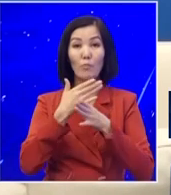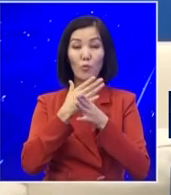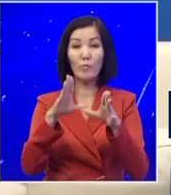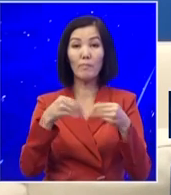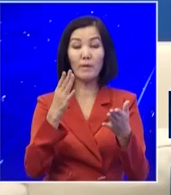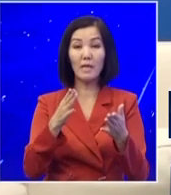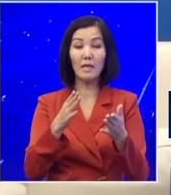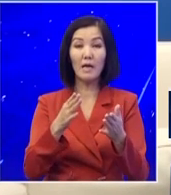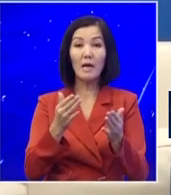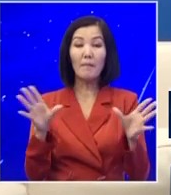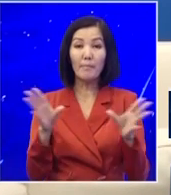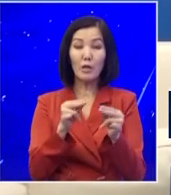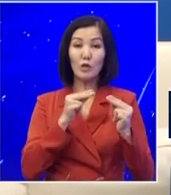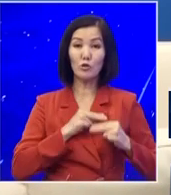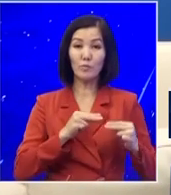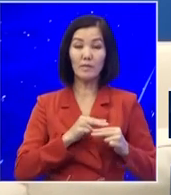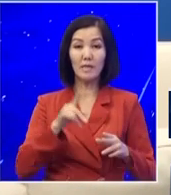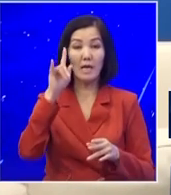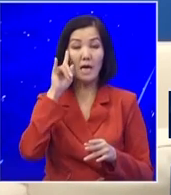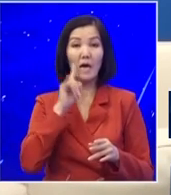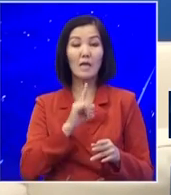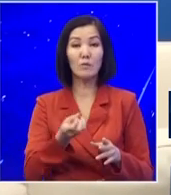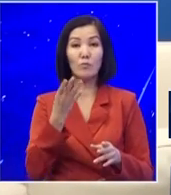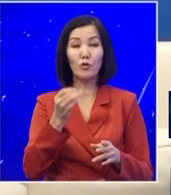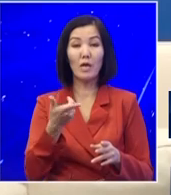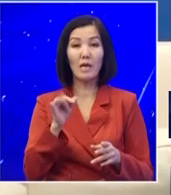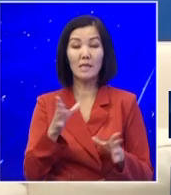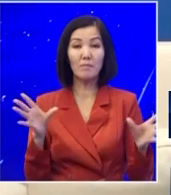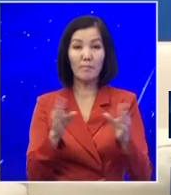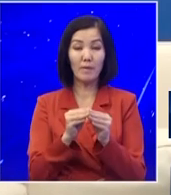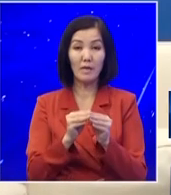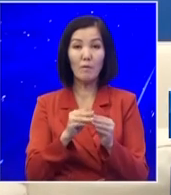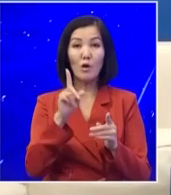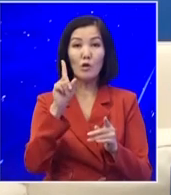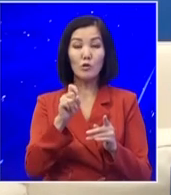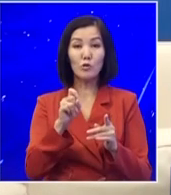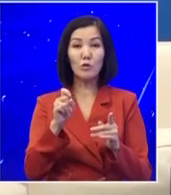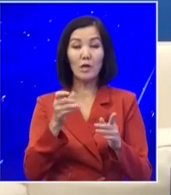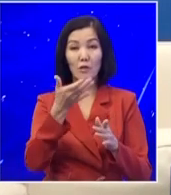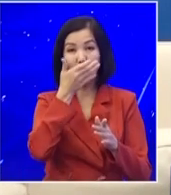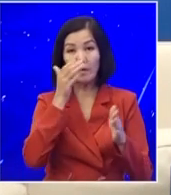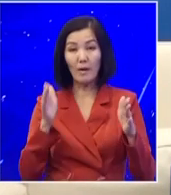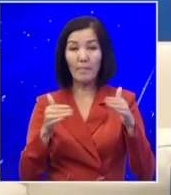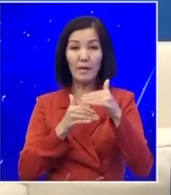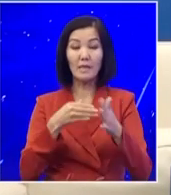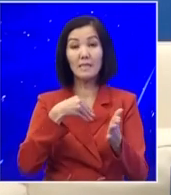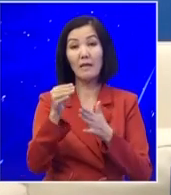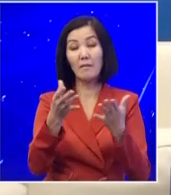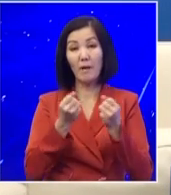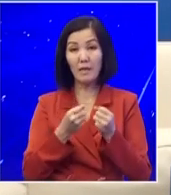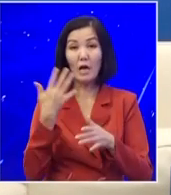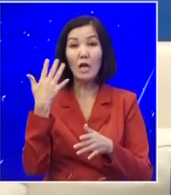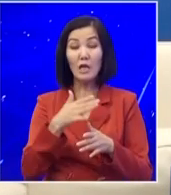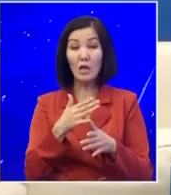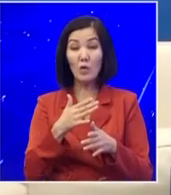Біз стратегиялық әріптесіміз Қазмұнайгаз ұлттық компаниясымен бірлесіп 100 дана концентраттық аппарат сатып алдық. Соның